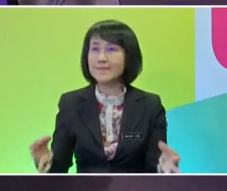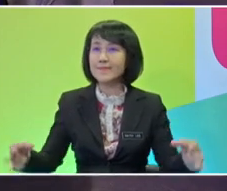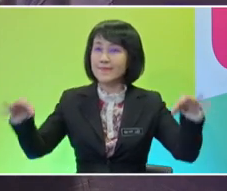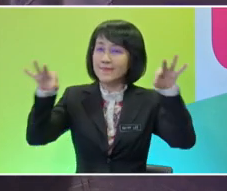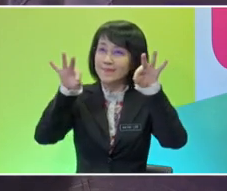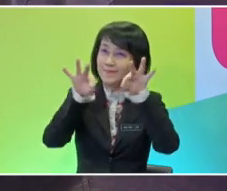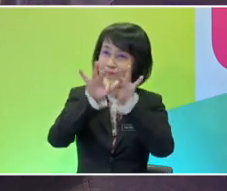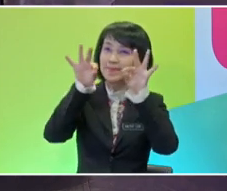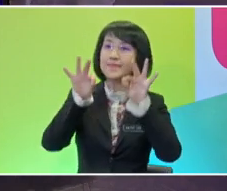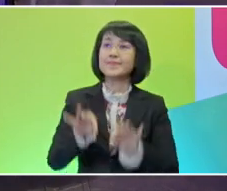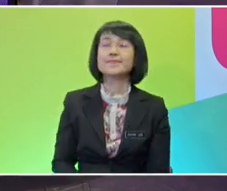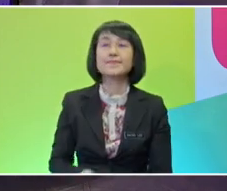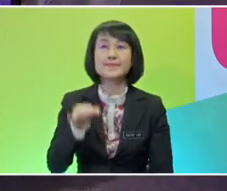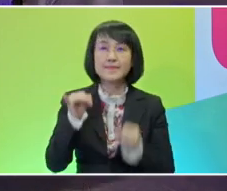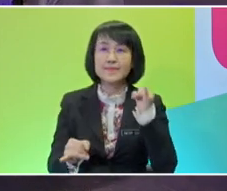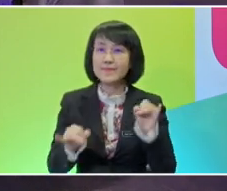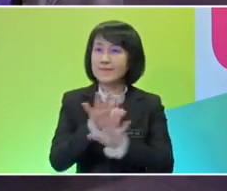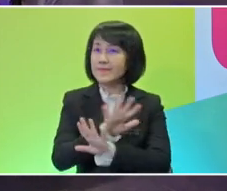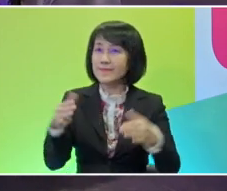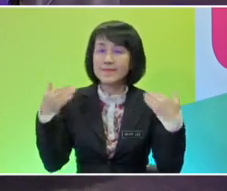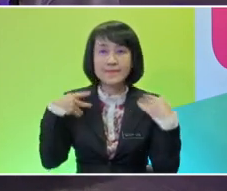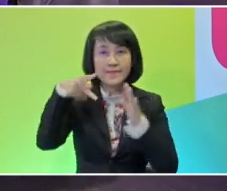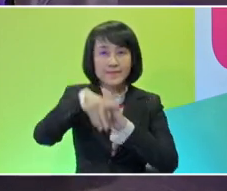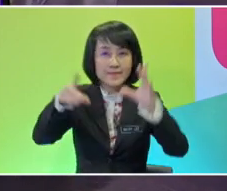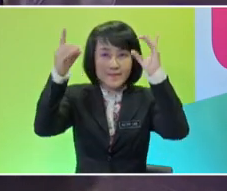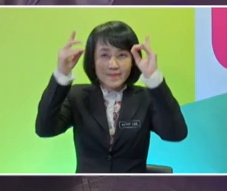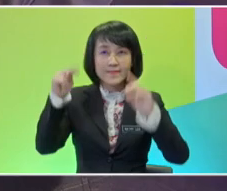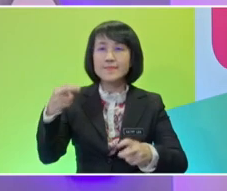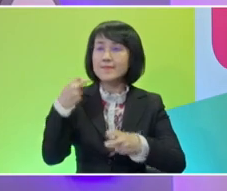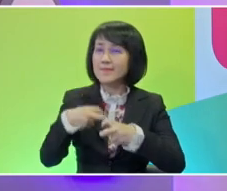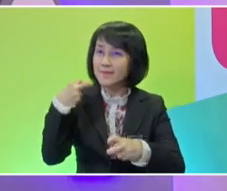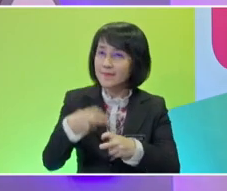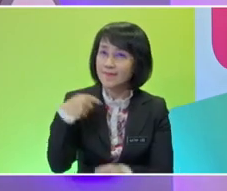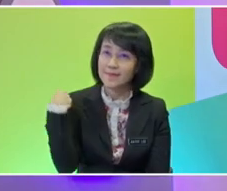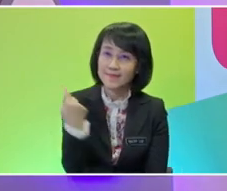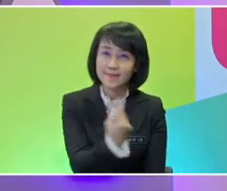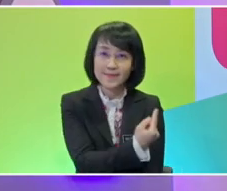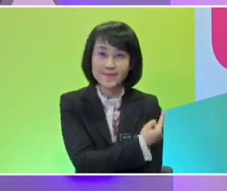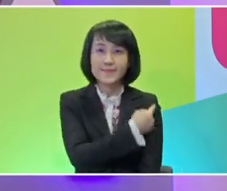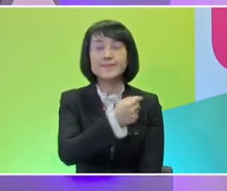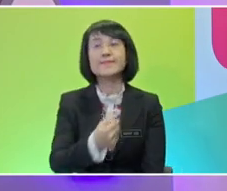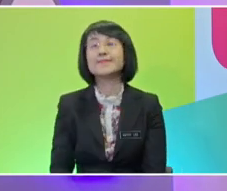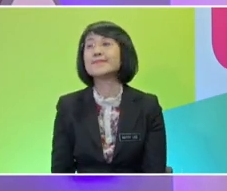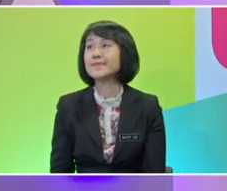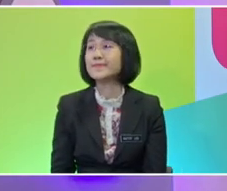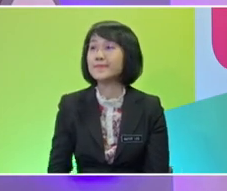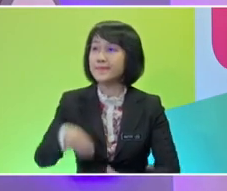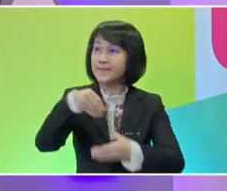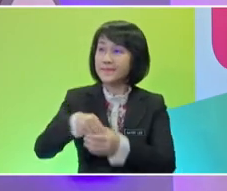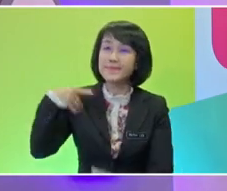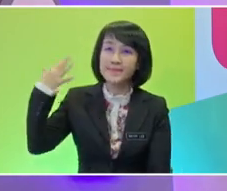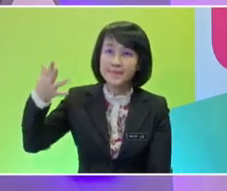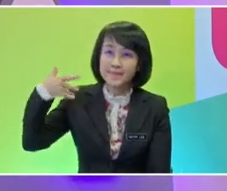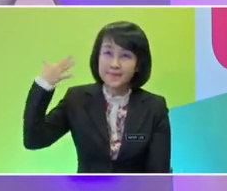dia pendidikan nah susah gitu kan susah gitu ya jadi memang penting eee jadi kita tengok dalam tamadon Cina